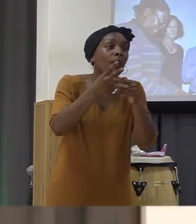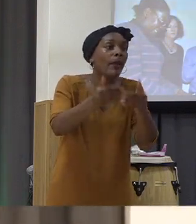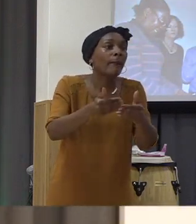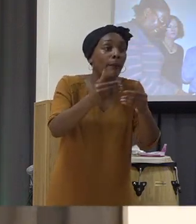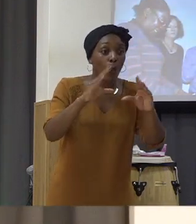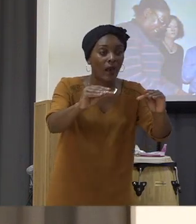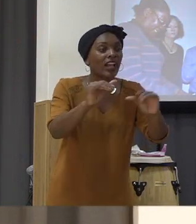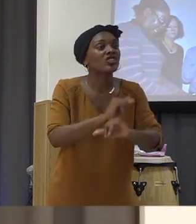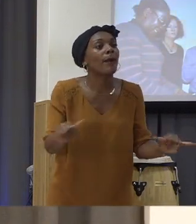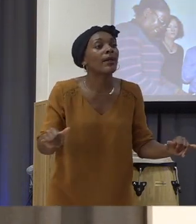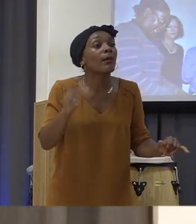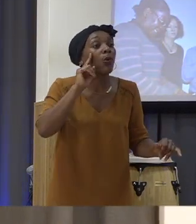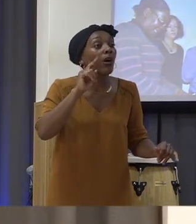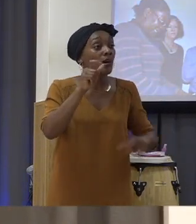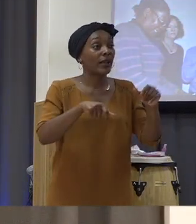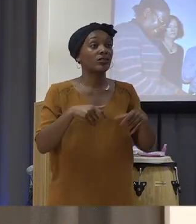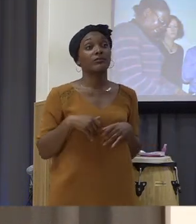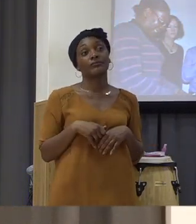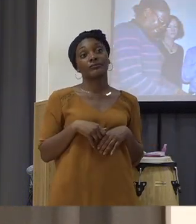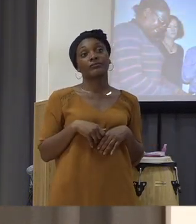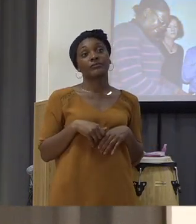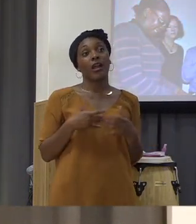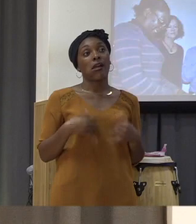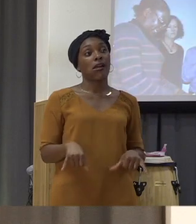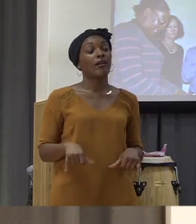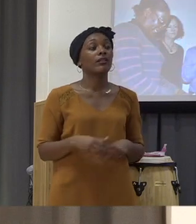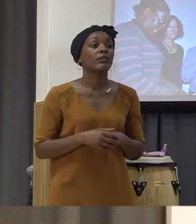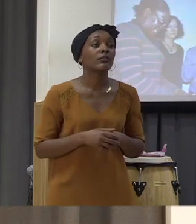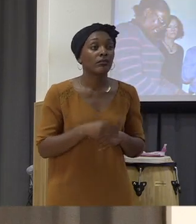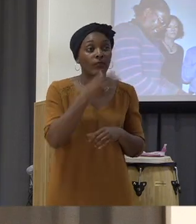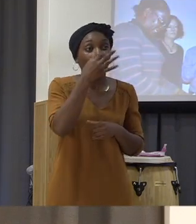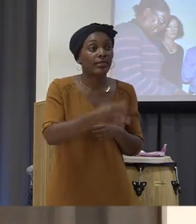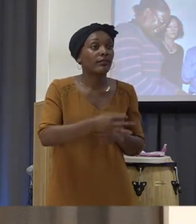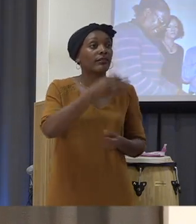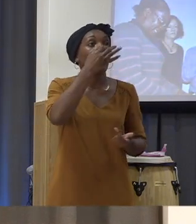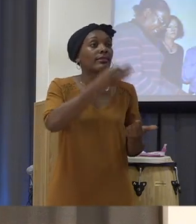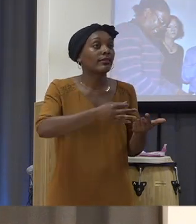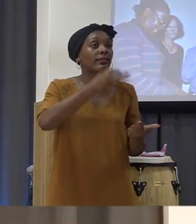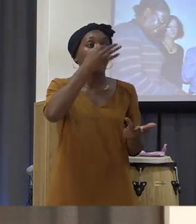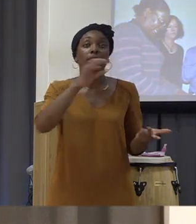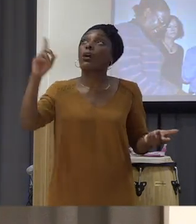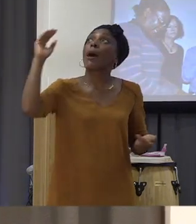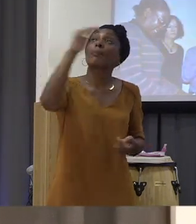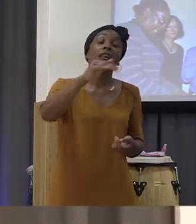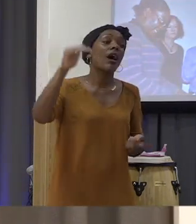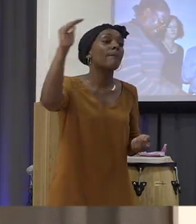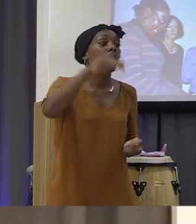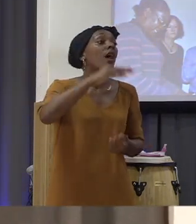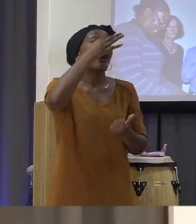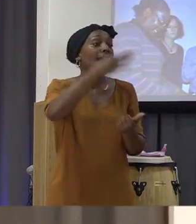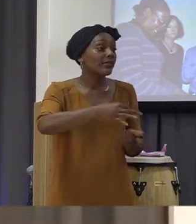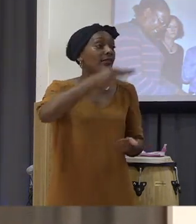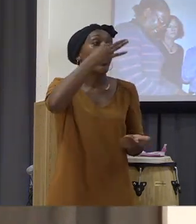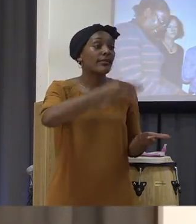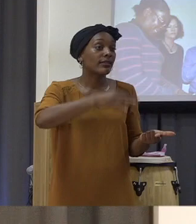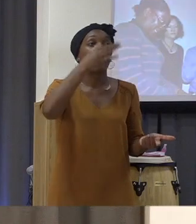mais tout simplement parce qu'il n'y a pas de participants. Et que nous passons à côté de l'appel, que nous répondons pas favorablement